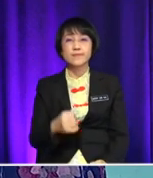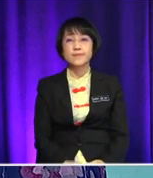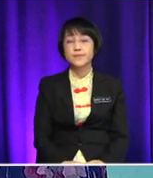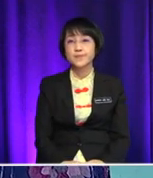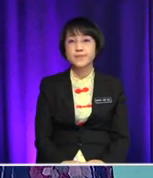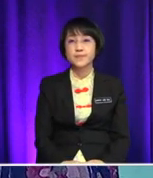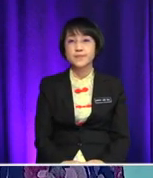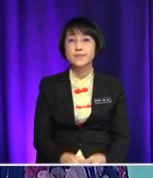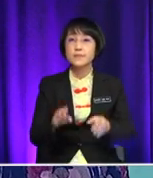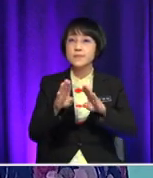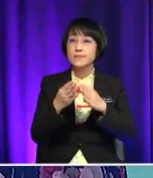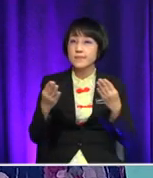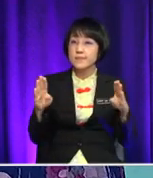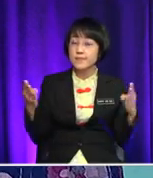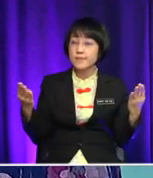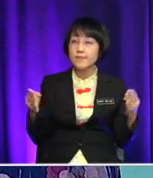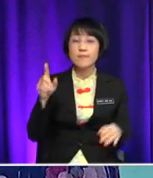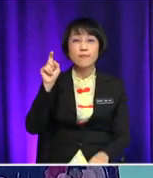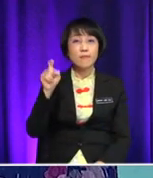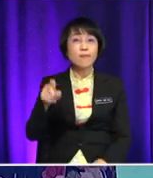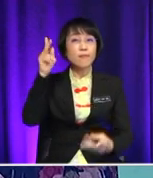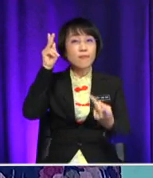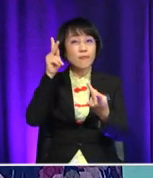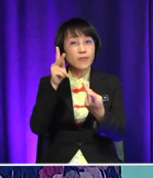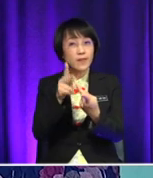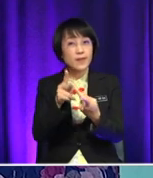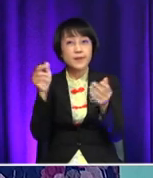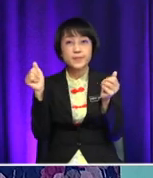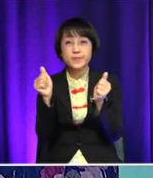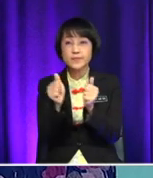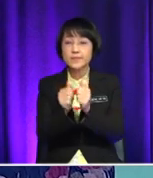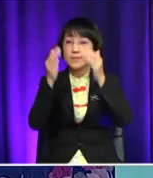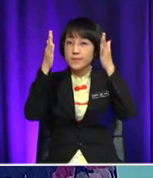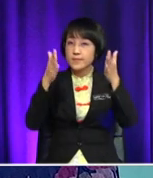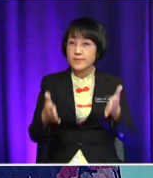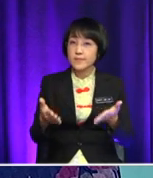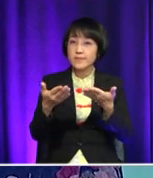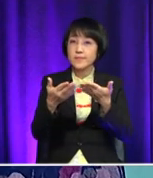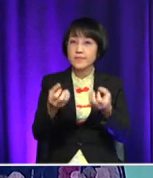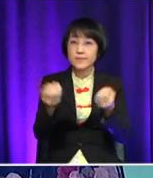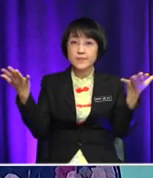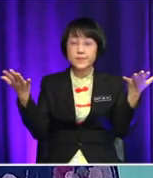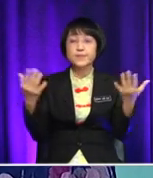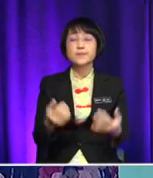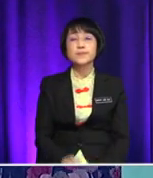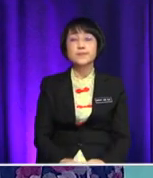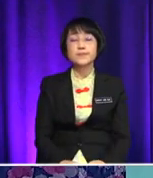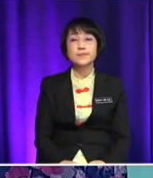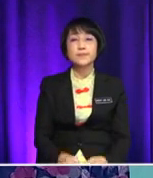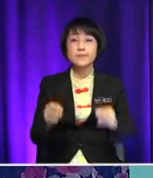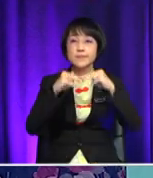bahasa yang mestilah sesuai dengan khalayak samula macam tadi ya masyarakat biasa